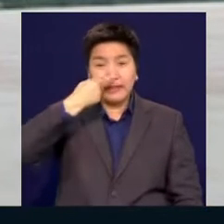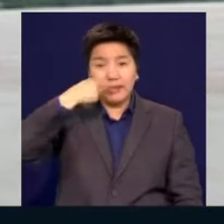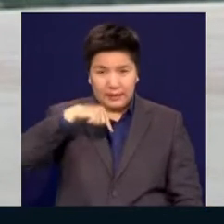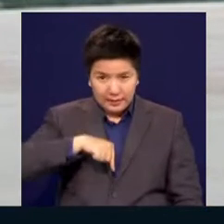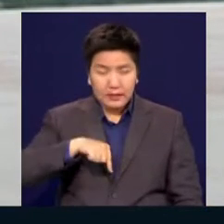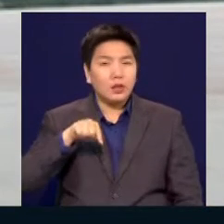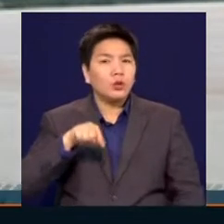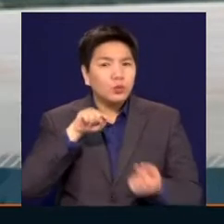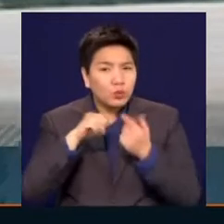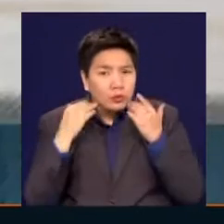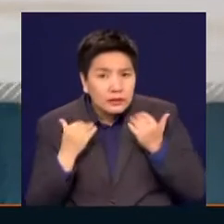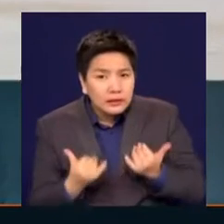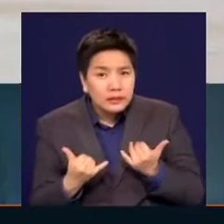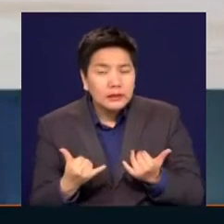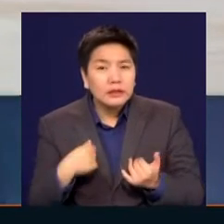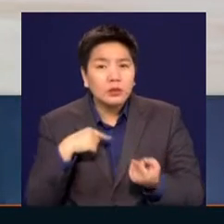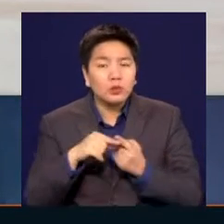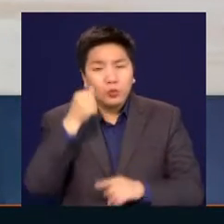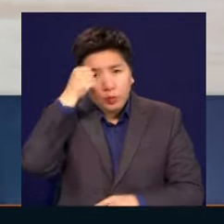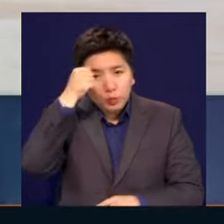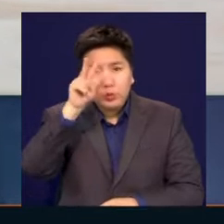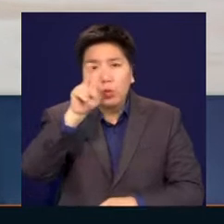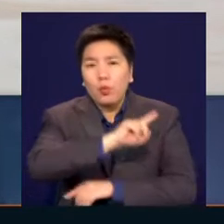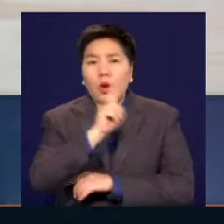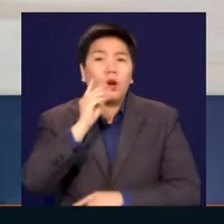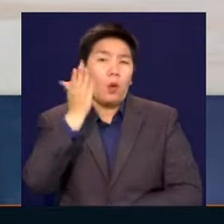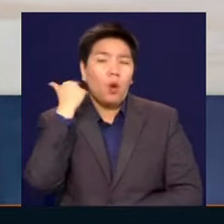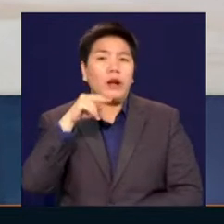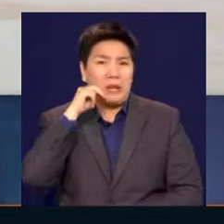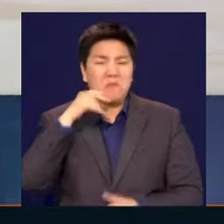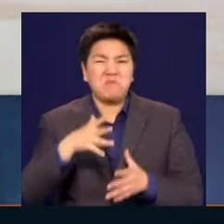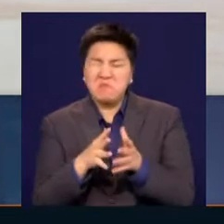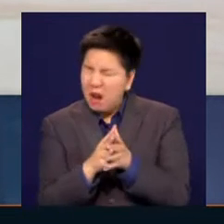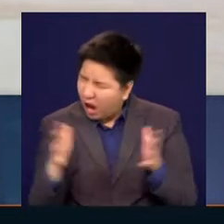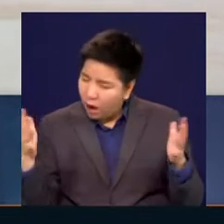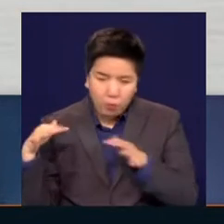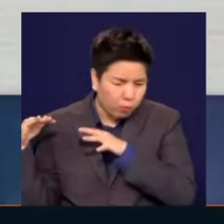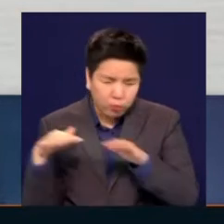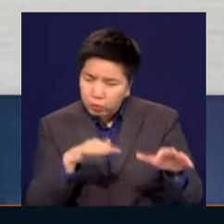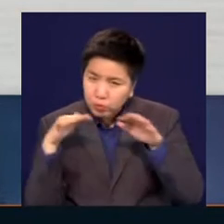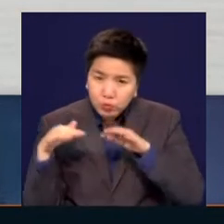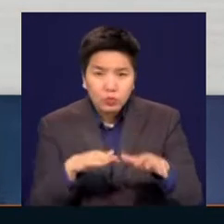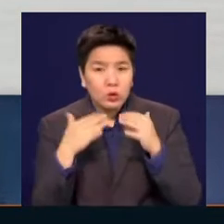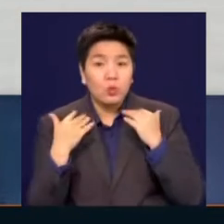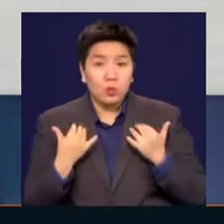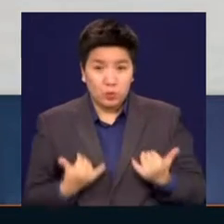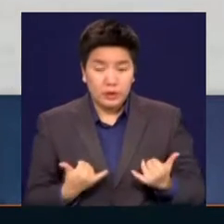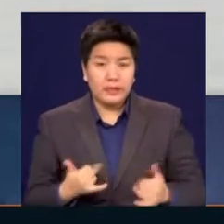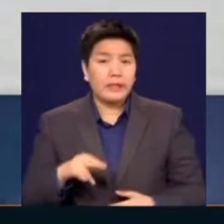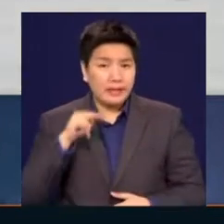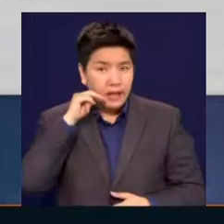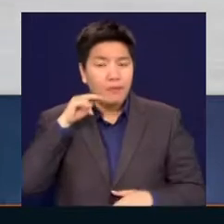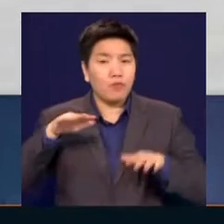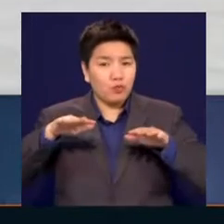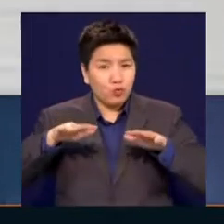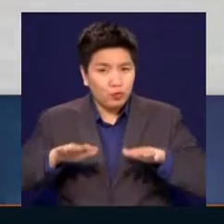ำน้ำแห่งนี้นะคะ2วันที่แล้วปริมาณน้ำค่อนข้างที่จะเยอะมากเลยทีเดียวค่ะแม้ว่าวันนี้ปริมาณน้ำจะมีการล